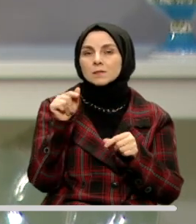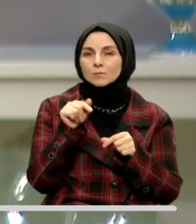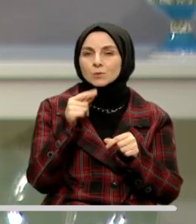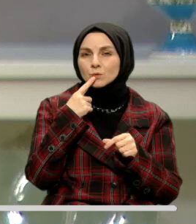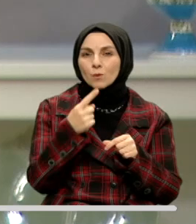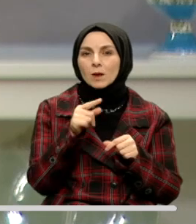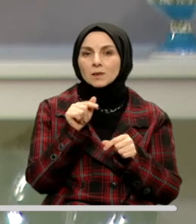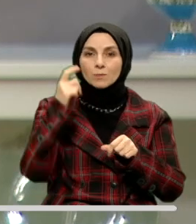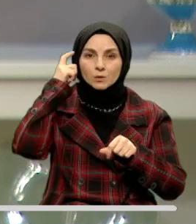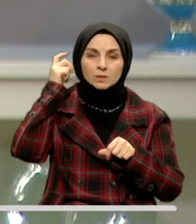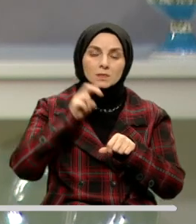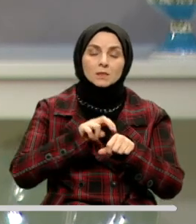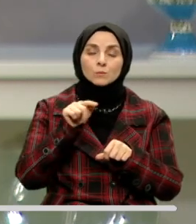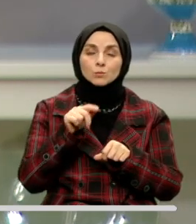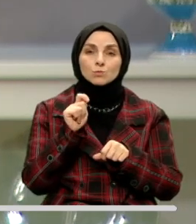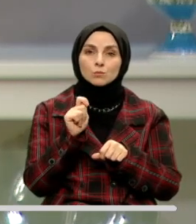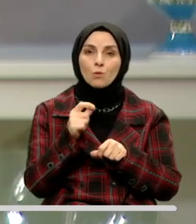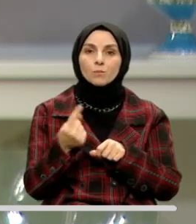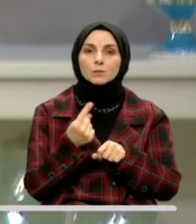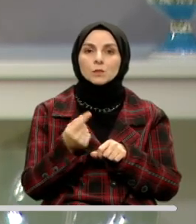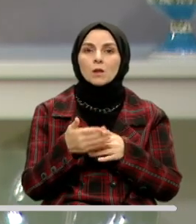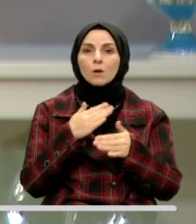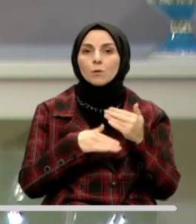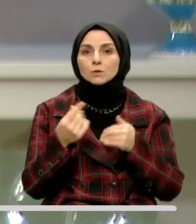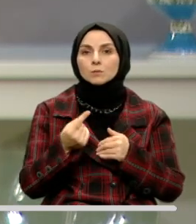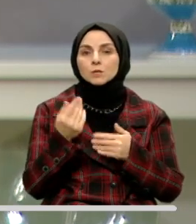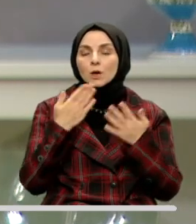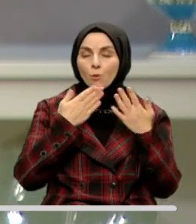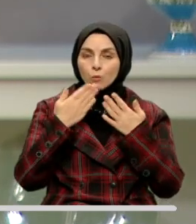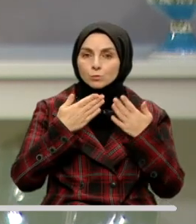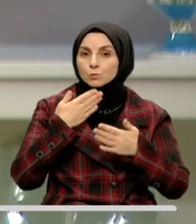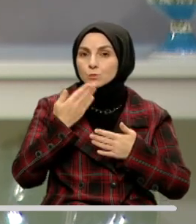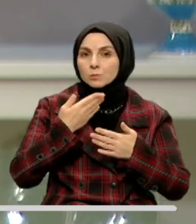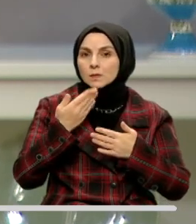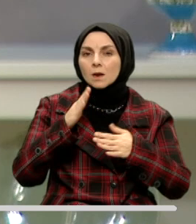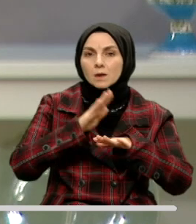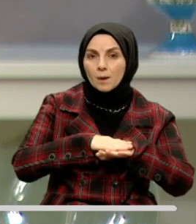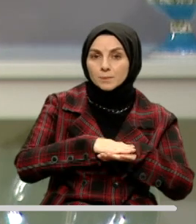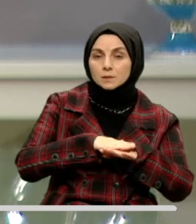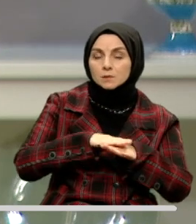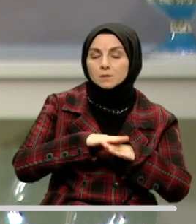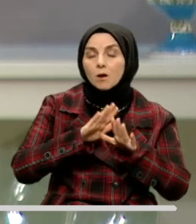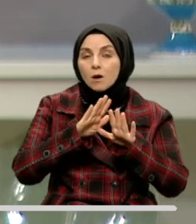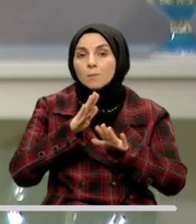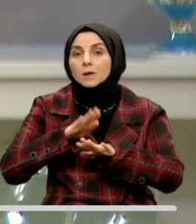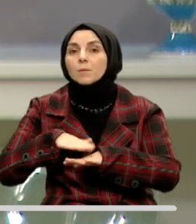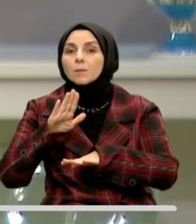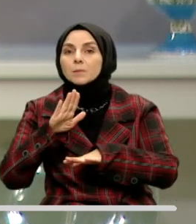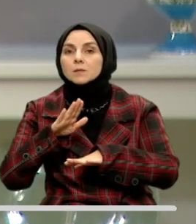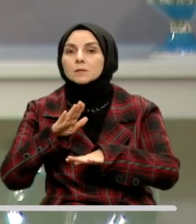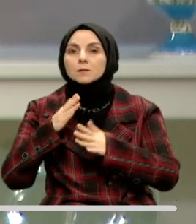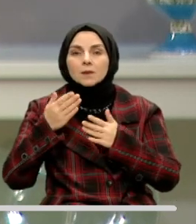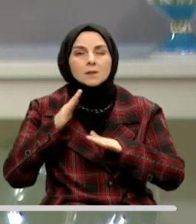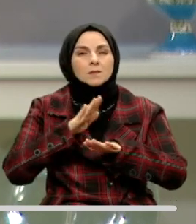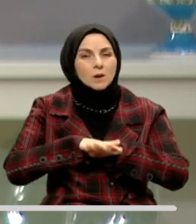hatırladım, bu çok zor bir şey. Şimdi bir önce bir şey okumuşsunuz, mesela yapmışsınız ya da yapamamışsınız ama tam oradan çıkamıyorsunuz. Ya yaptıysanız doğru